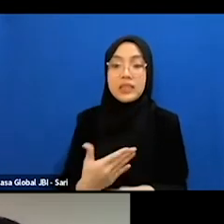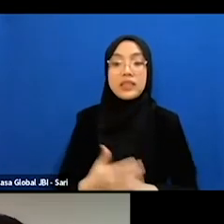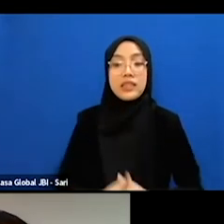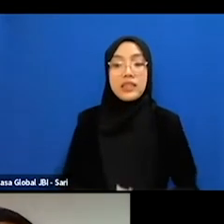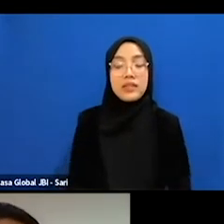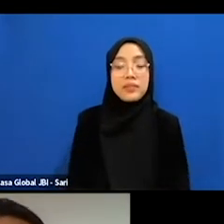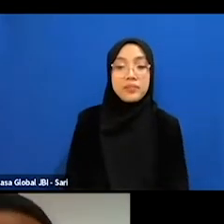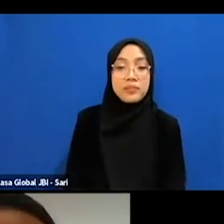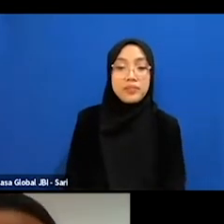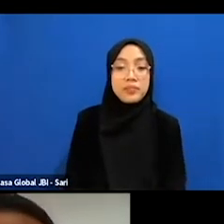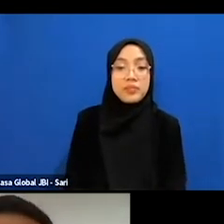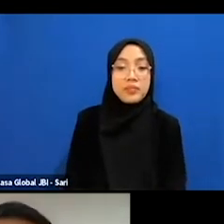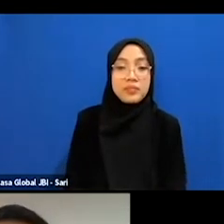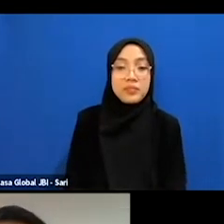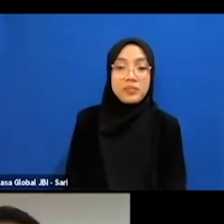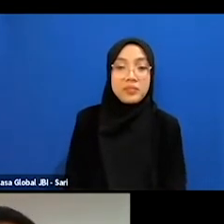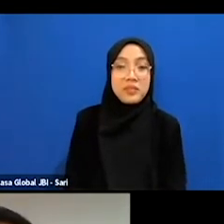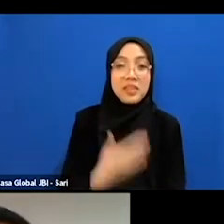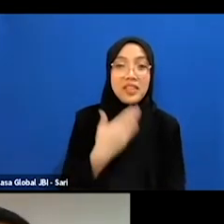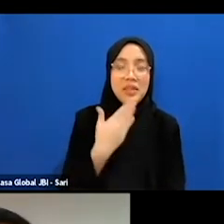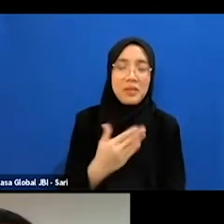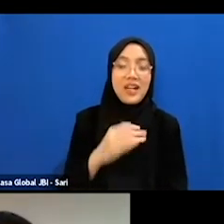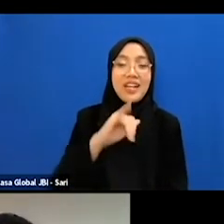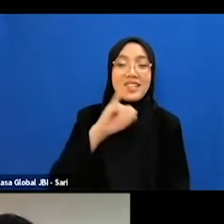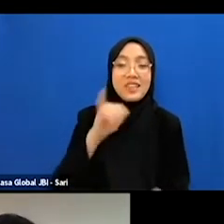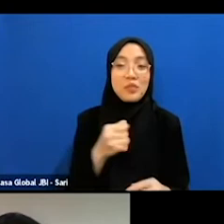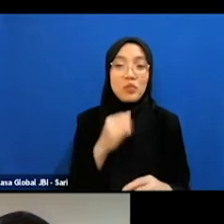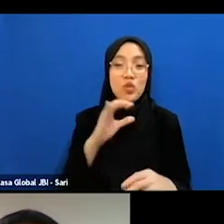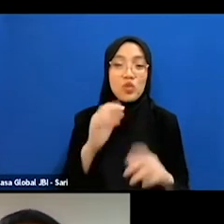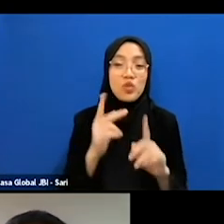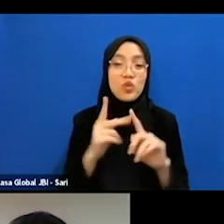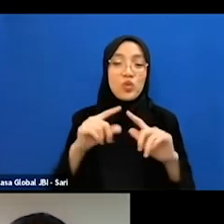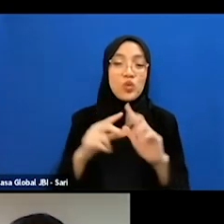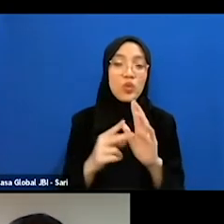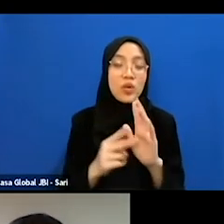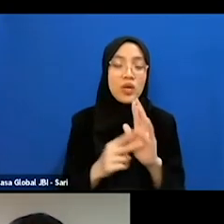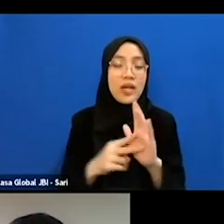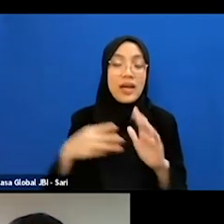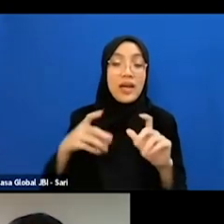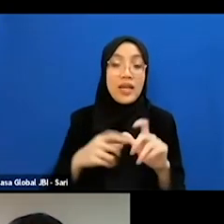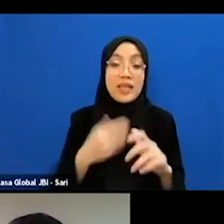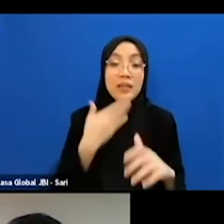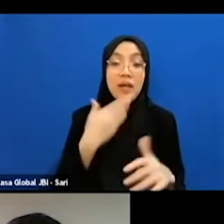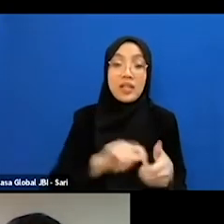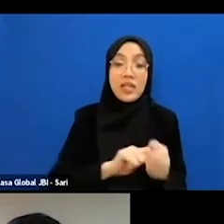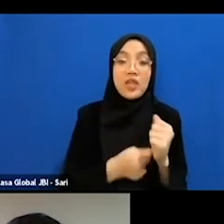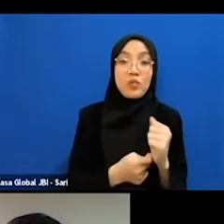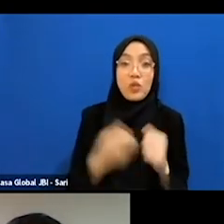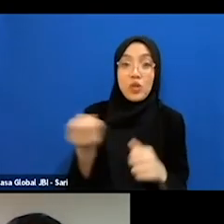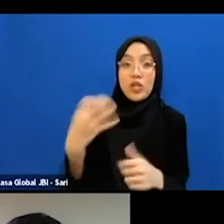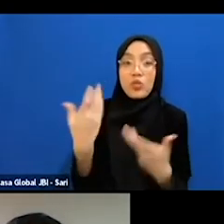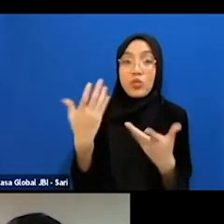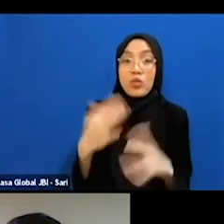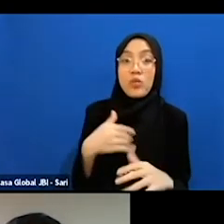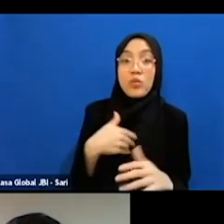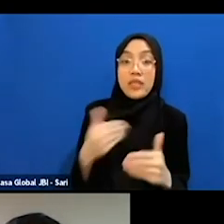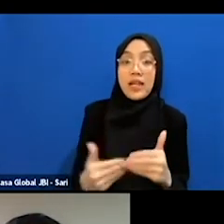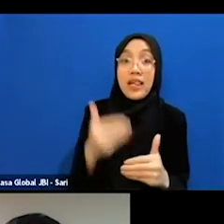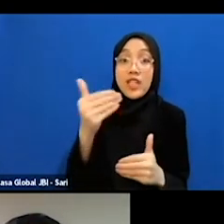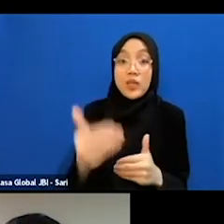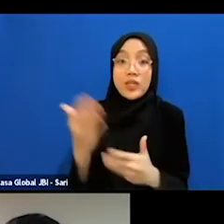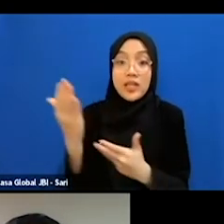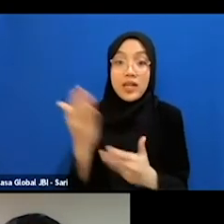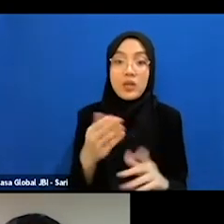ya terima kasih banyak progja untuk tanggapan yang sangat komprehensif sekali ya itu mungkin silahkan lanjut ke